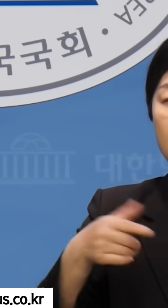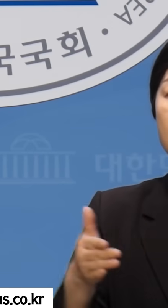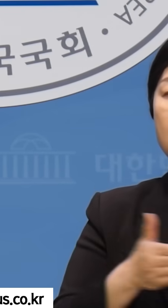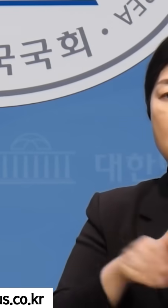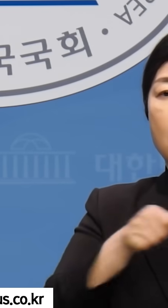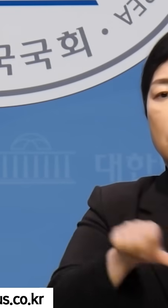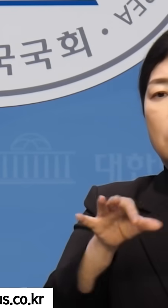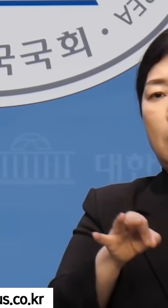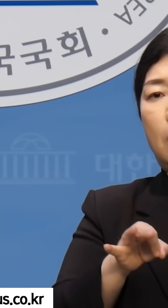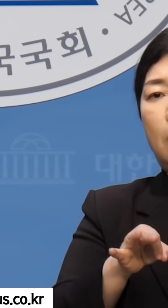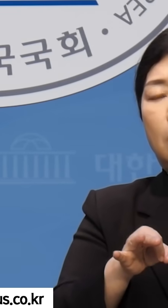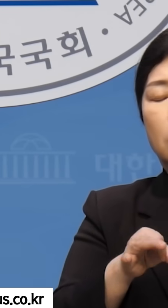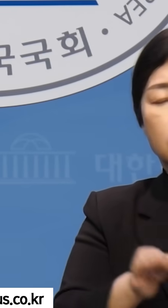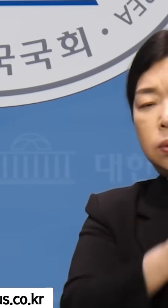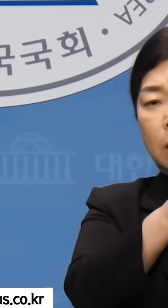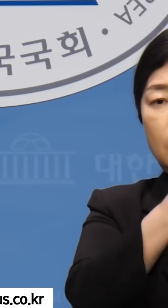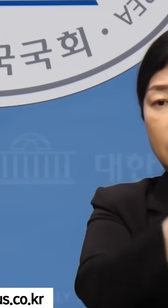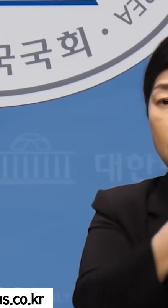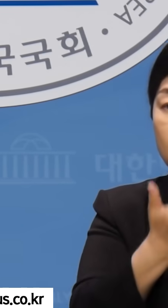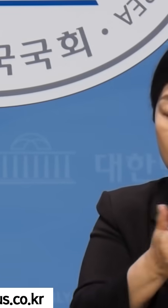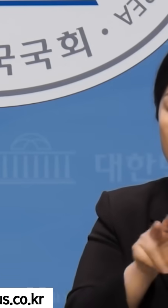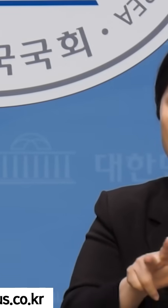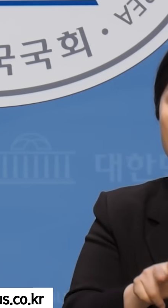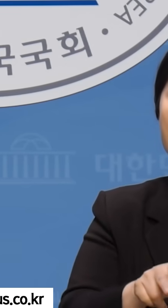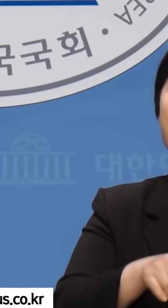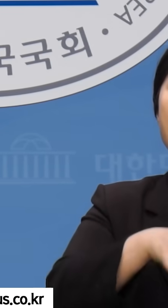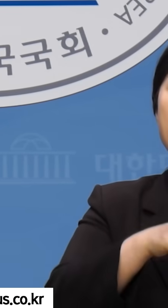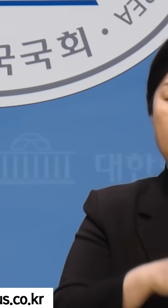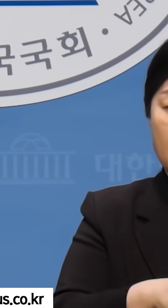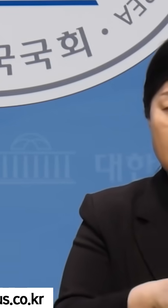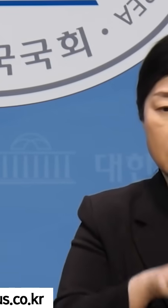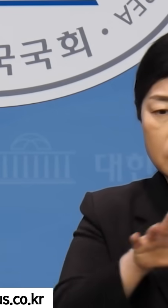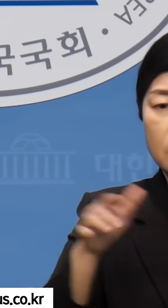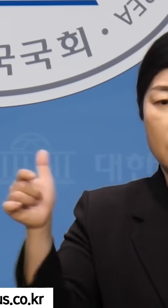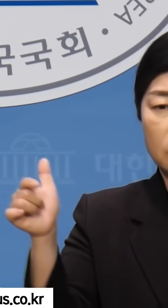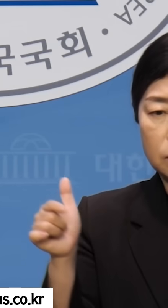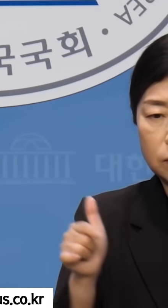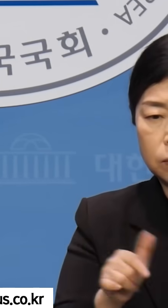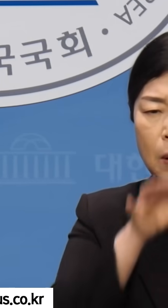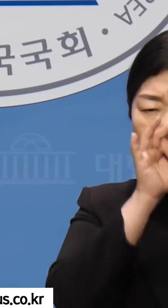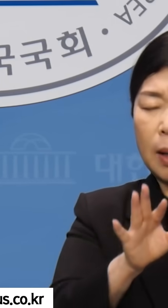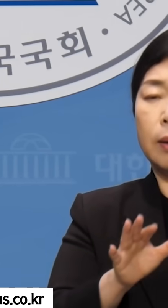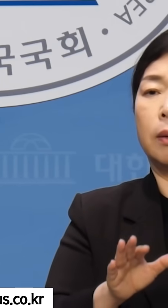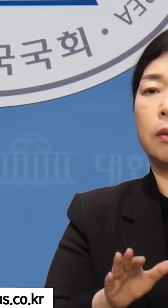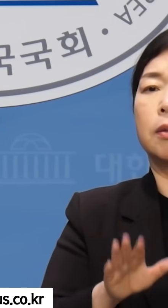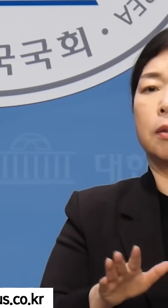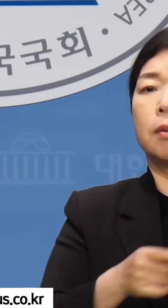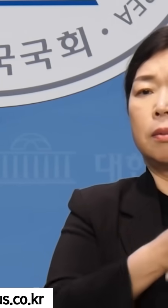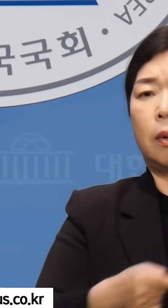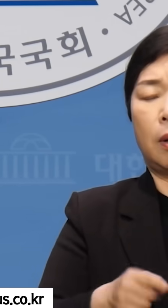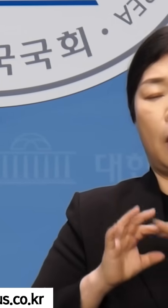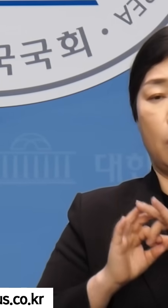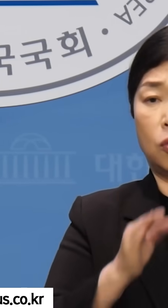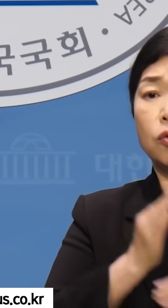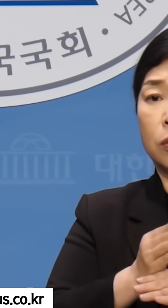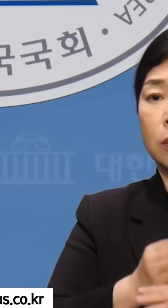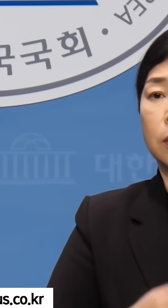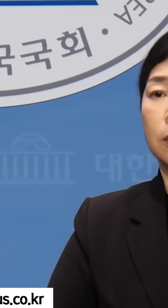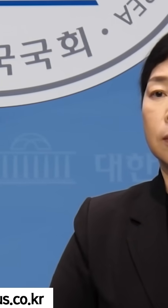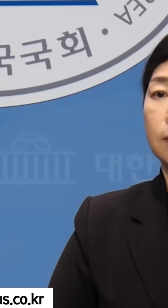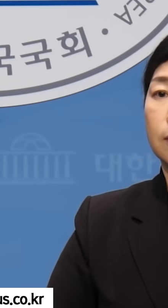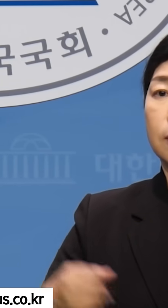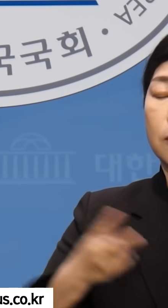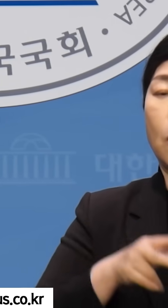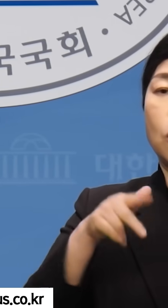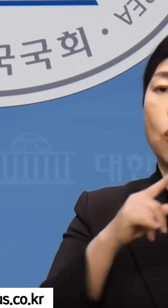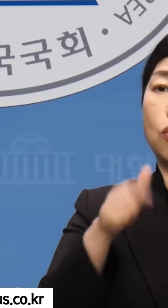물가 불안정을 초래하였고 현재도 그 여파가 완전히 사라졌다고 볼 수 없습니다. 더욱이